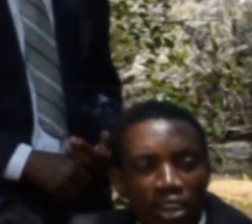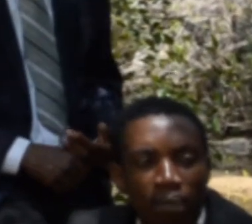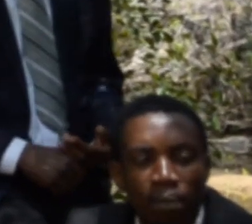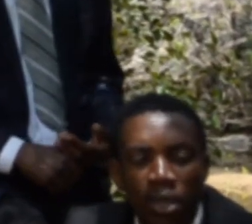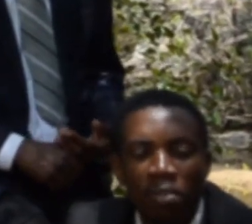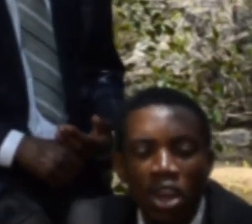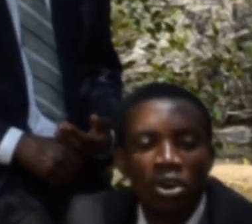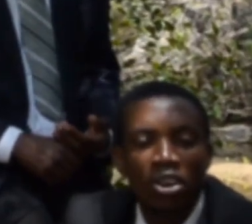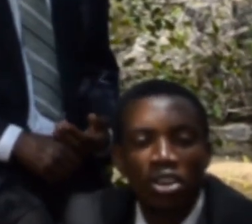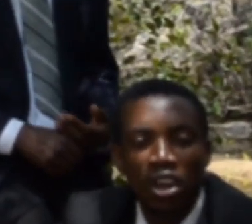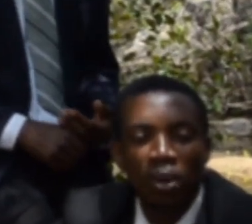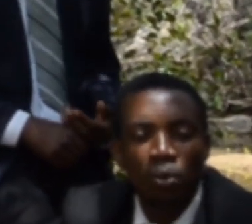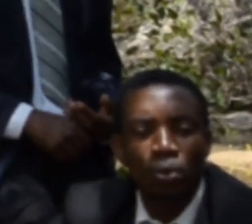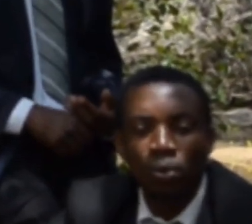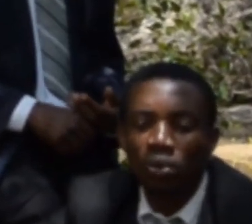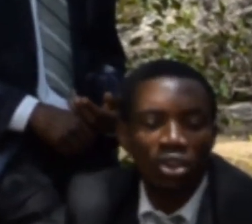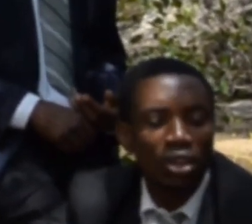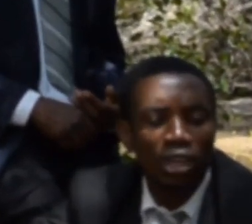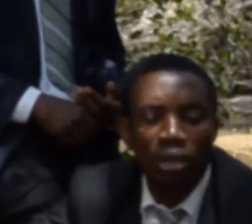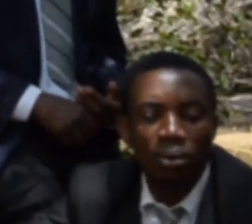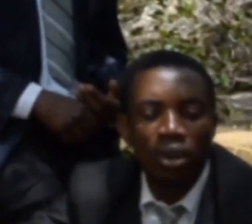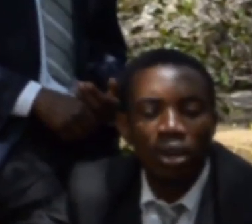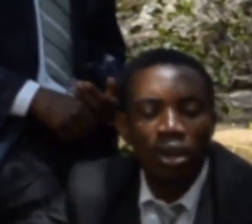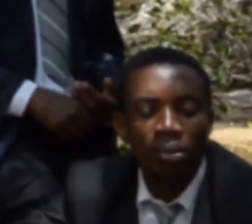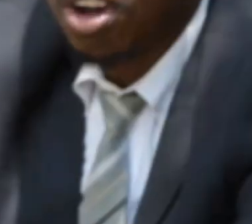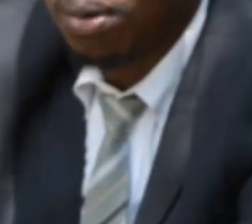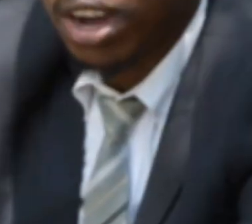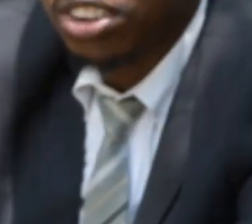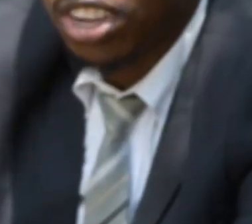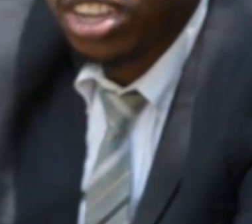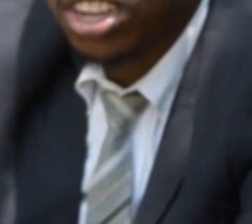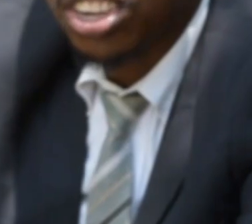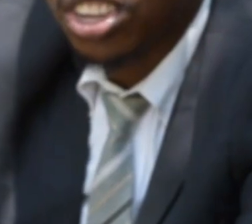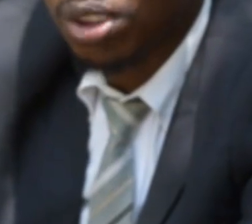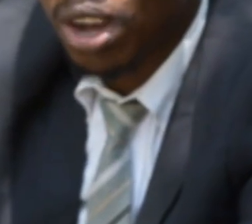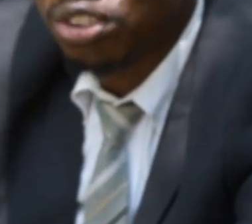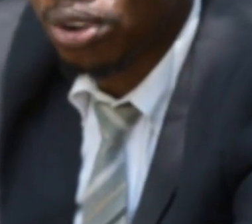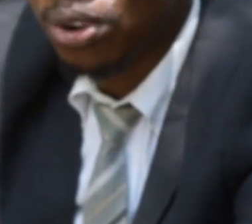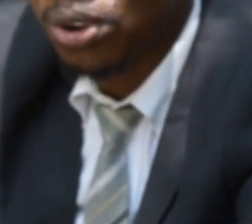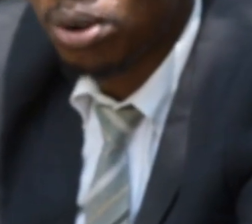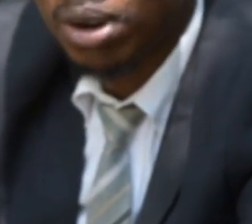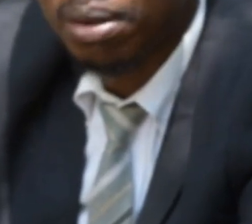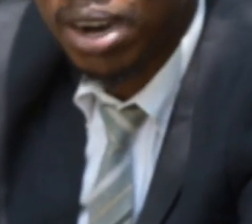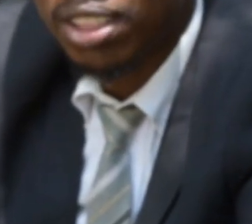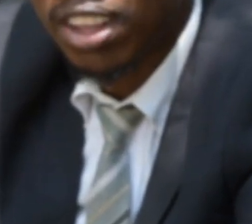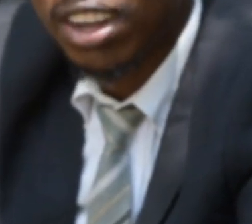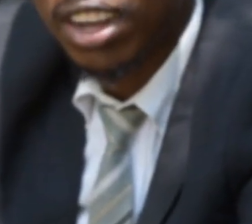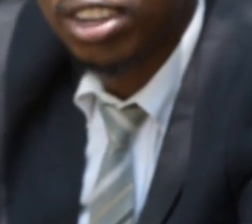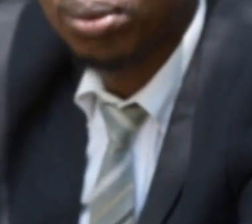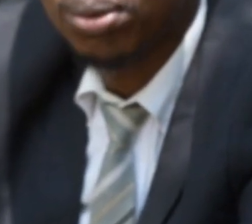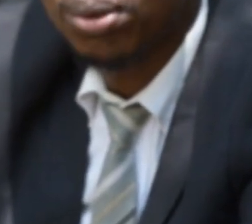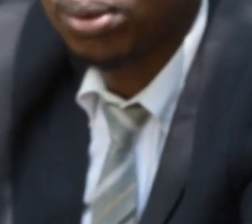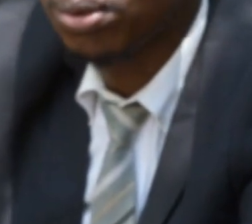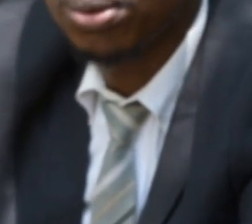pasira kamirira kuchekwa, wacheki washoma